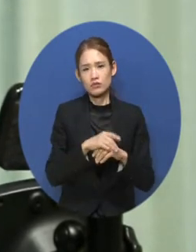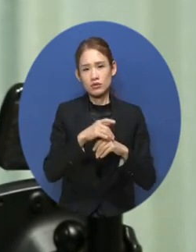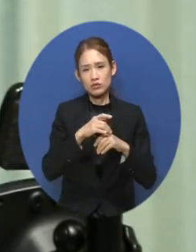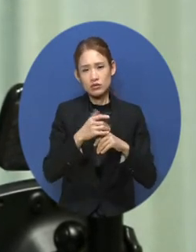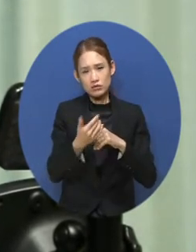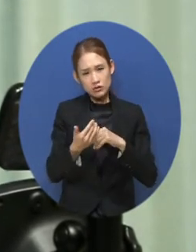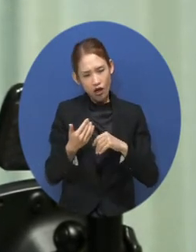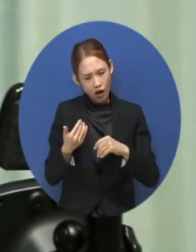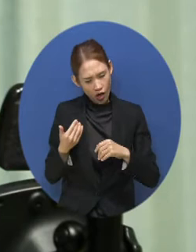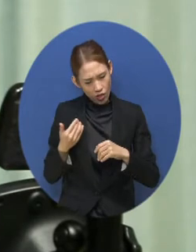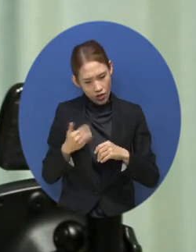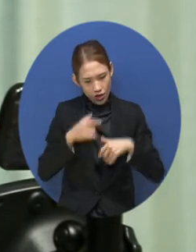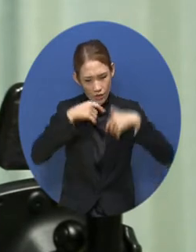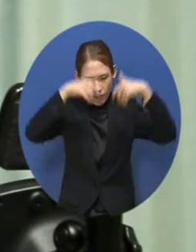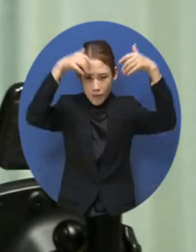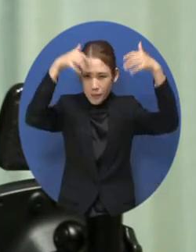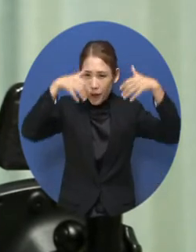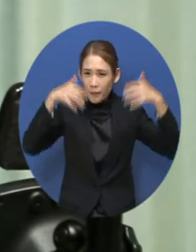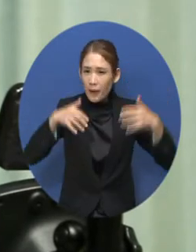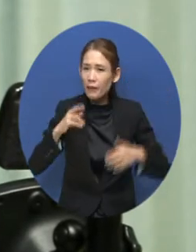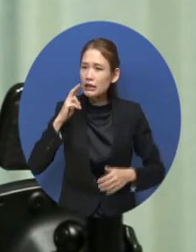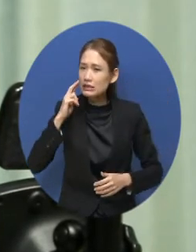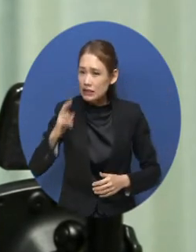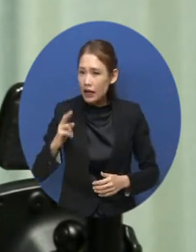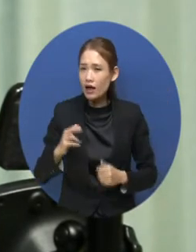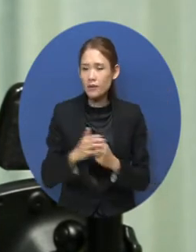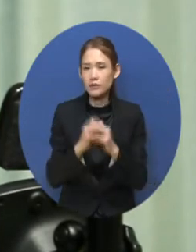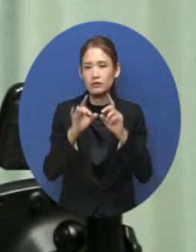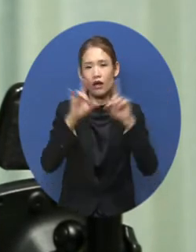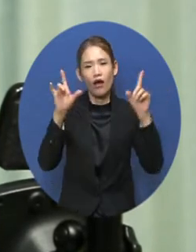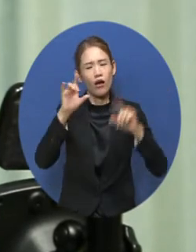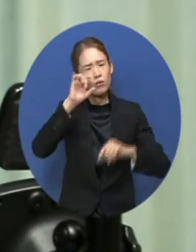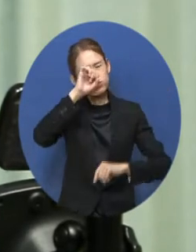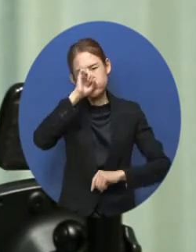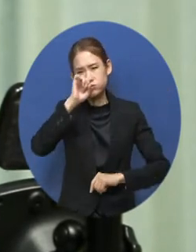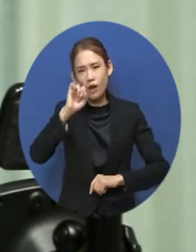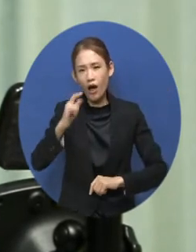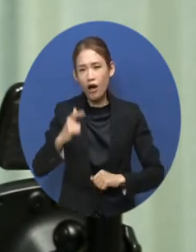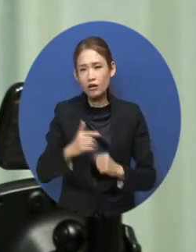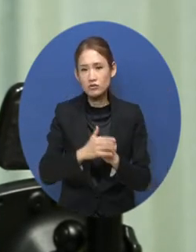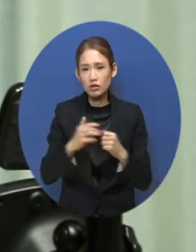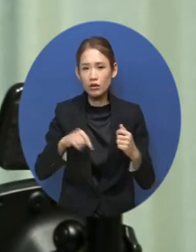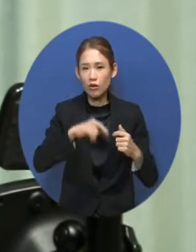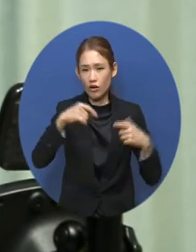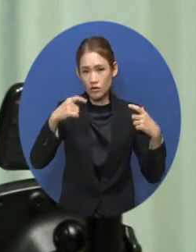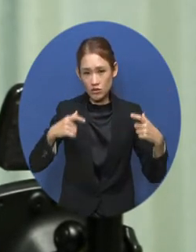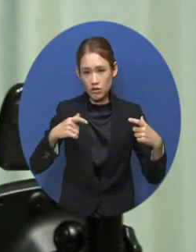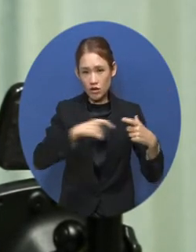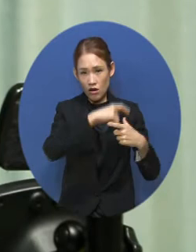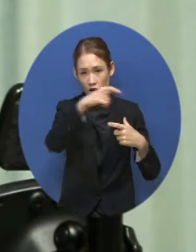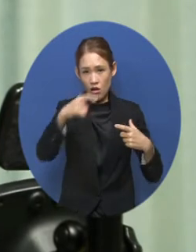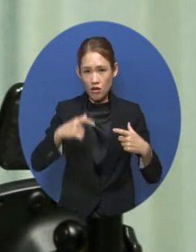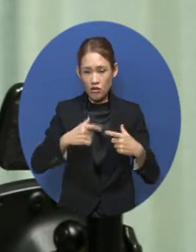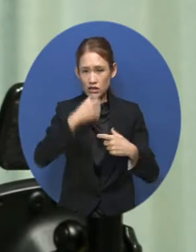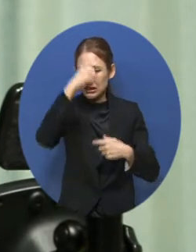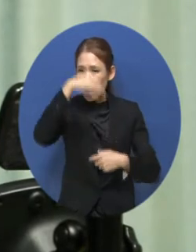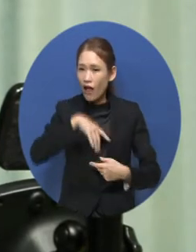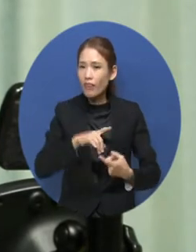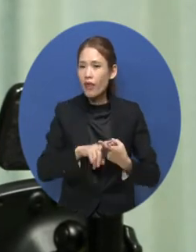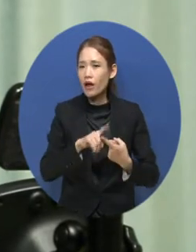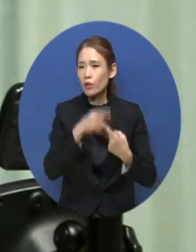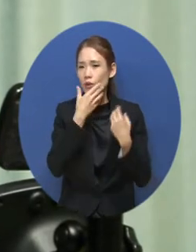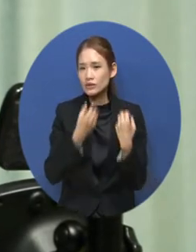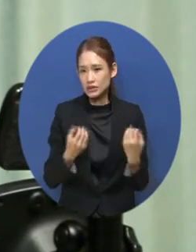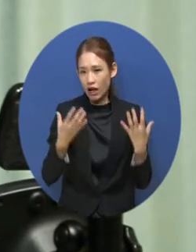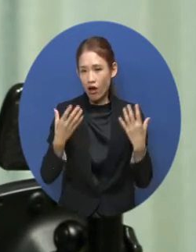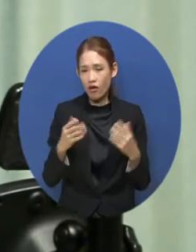전날부터 비가 너무 많이 쏟아지고 날씨가 너무 안 좋은 거예요. 근데 이제 거기서 행사가 강행이 됐죠. 저는 이제